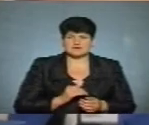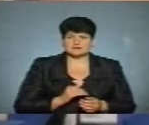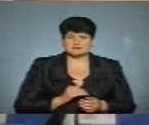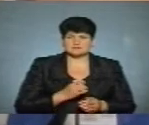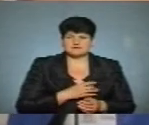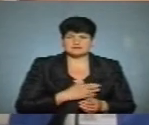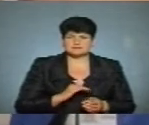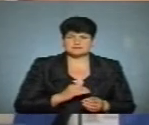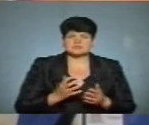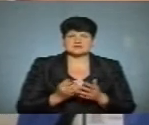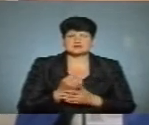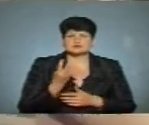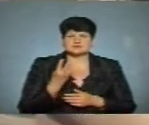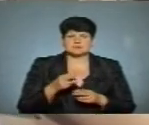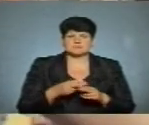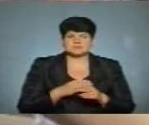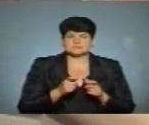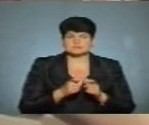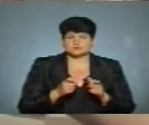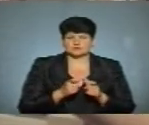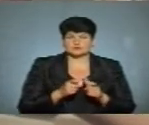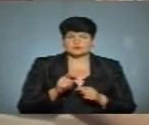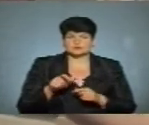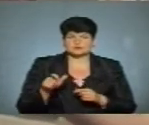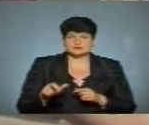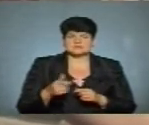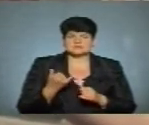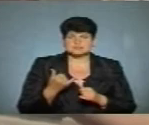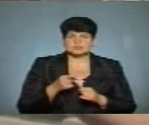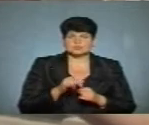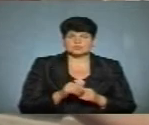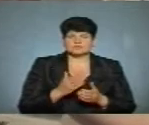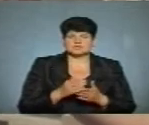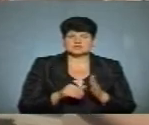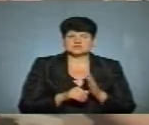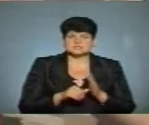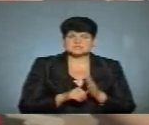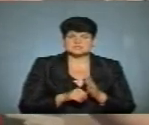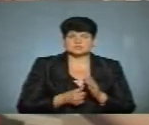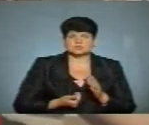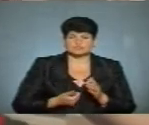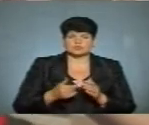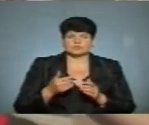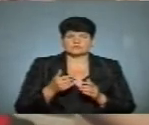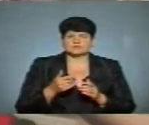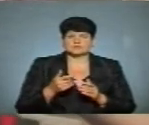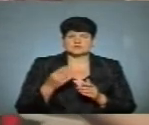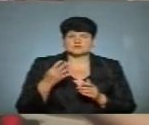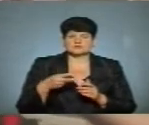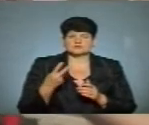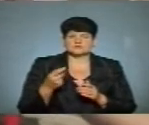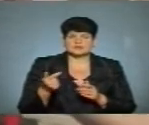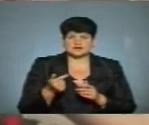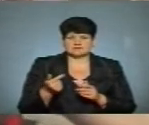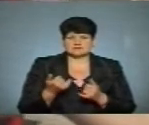3 безквиткових пасажири. На цей час водія є 6 готівкових квитків, 42 гривні. Для